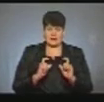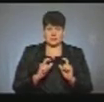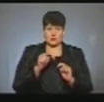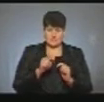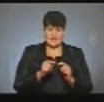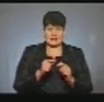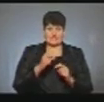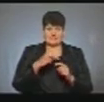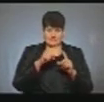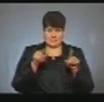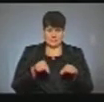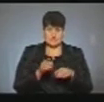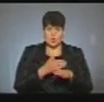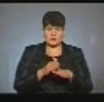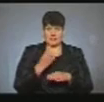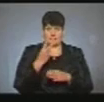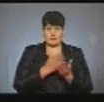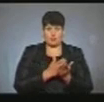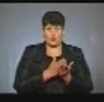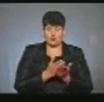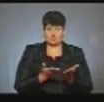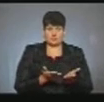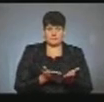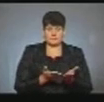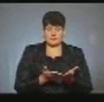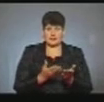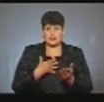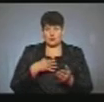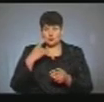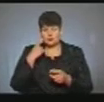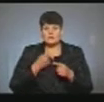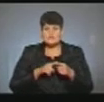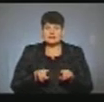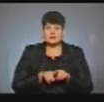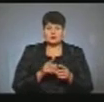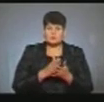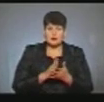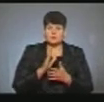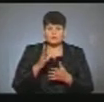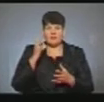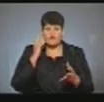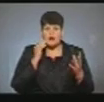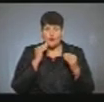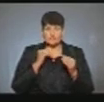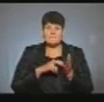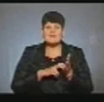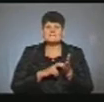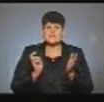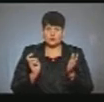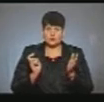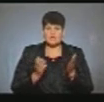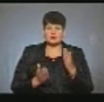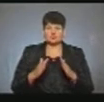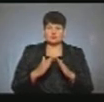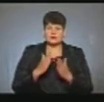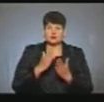квитанція розділена на дві послуги. І на мою думку, що це також має враховуватися при відключенні, тобто якщо є в